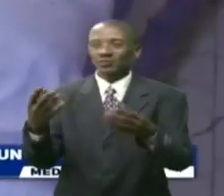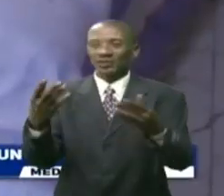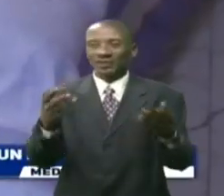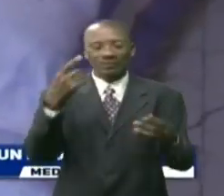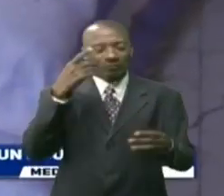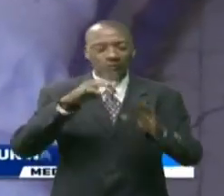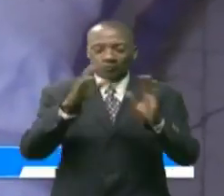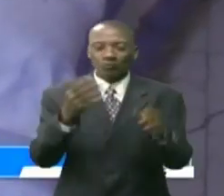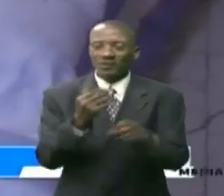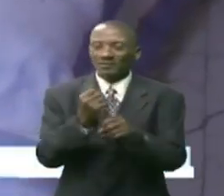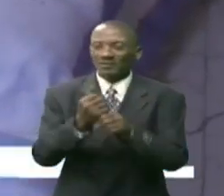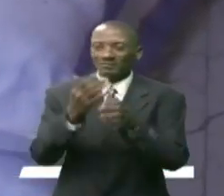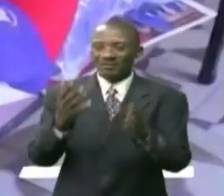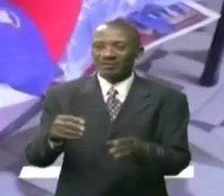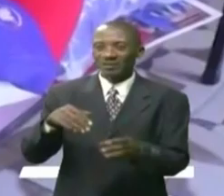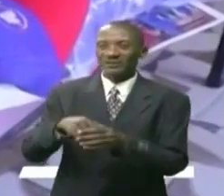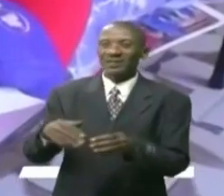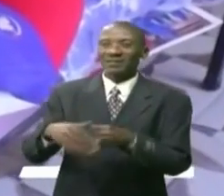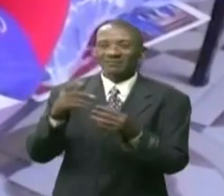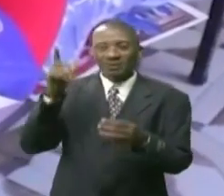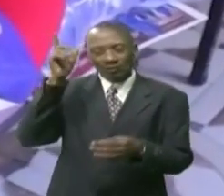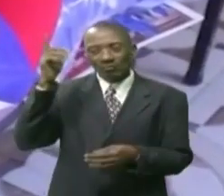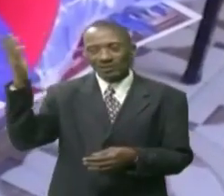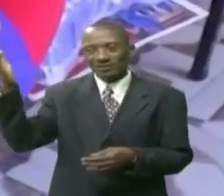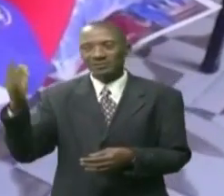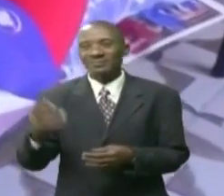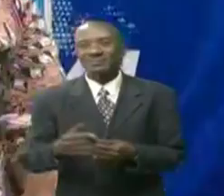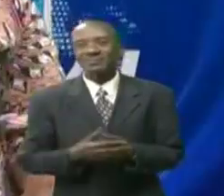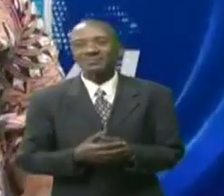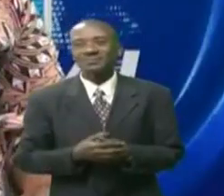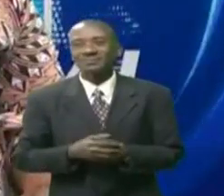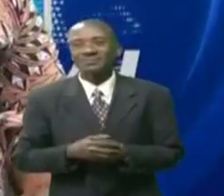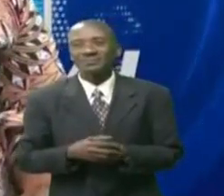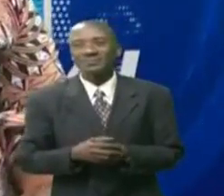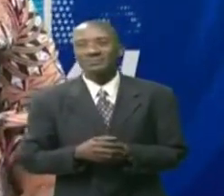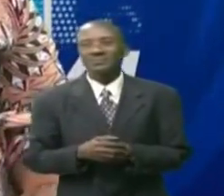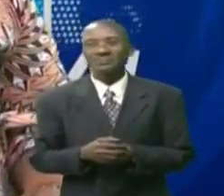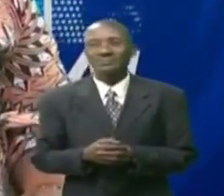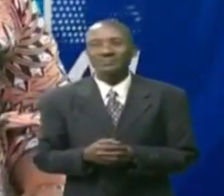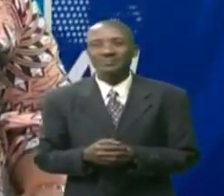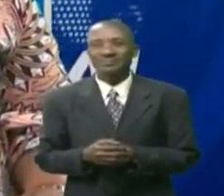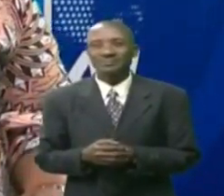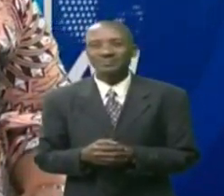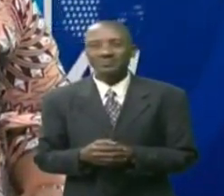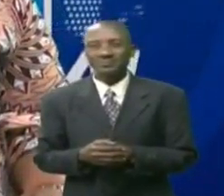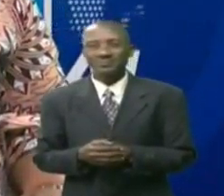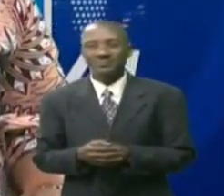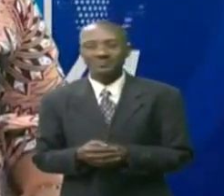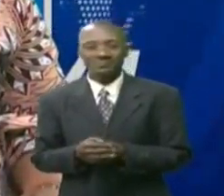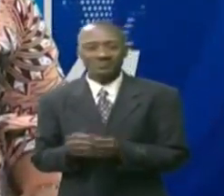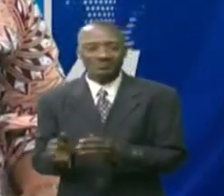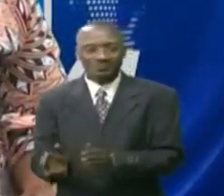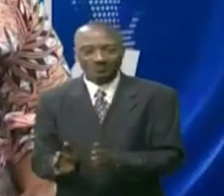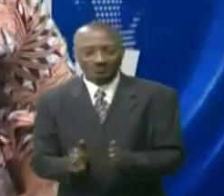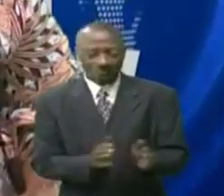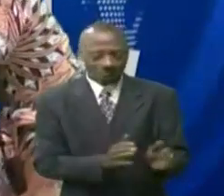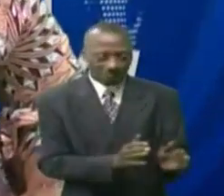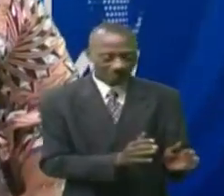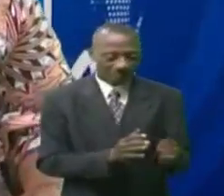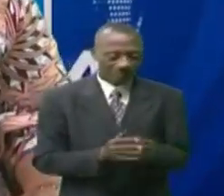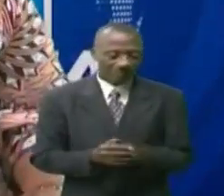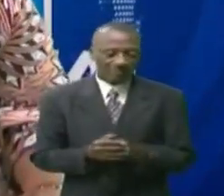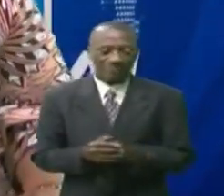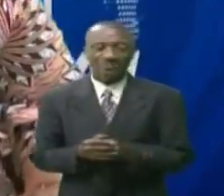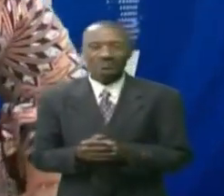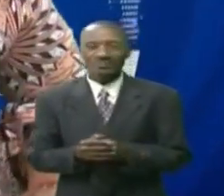accessoires décoratifs de marque RTNC New Look. RDC cède son fauteuil à l'Ouganda à la tête du